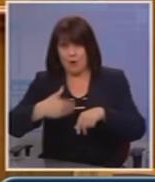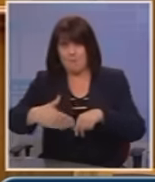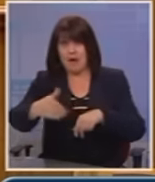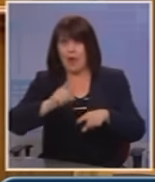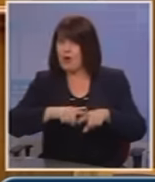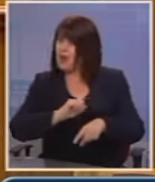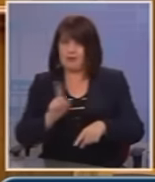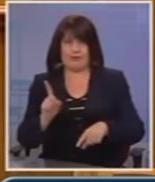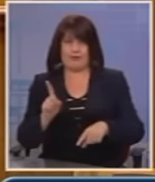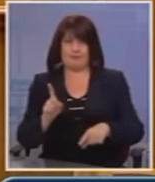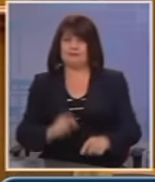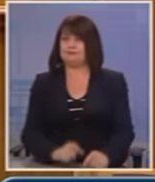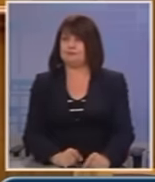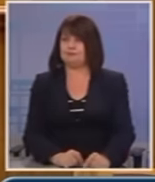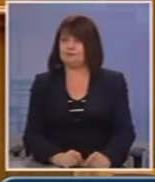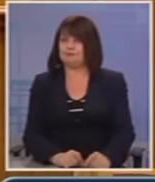της χώρας.